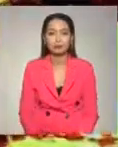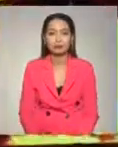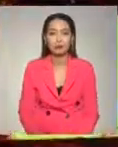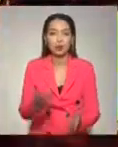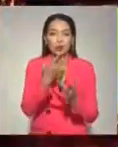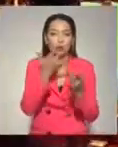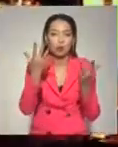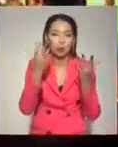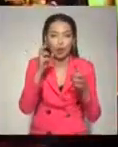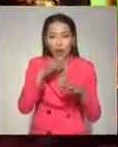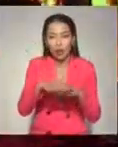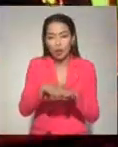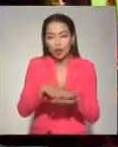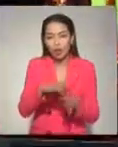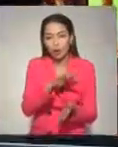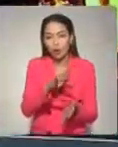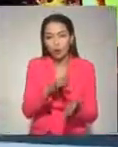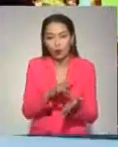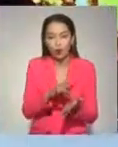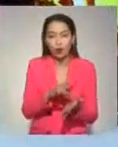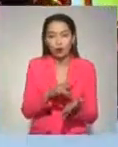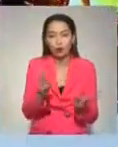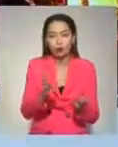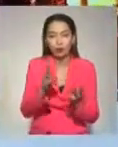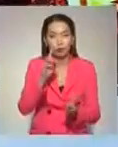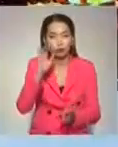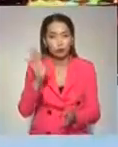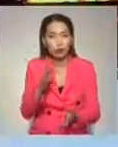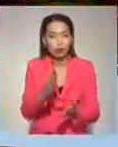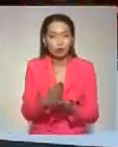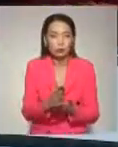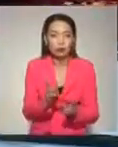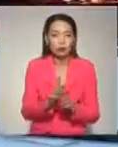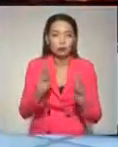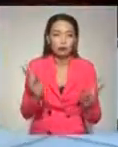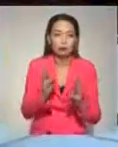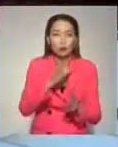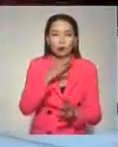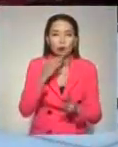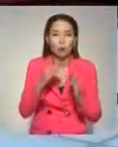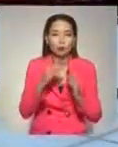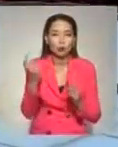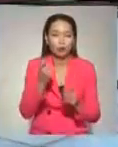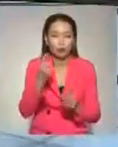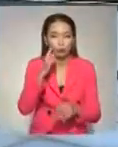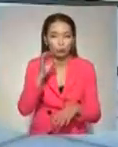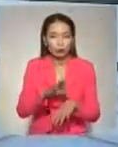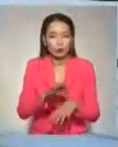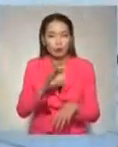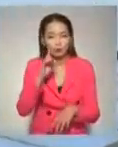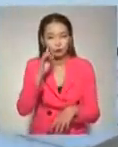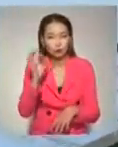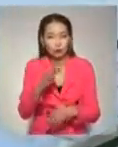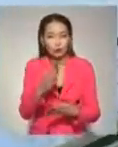Соңғы кездері ел аумағында өрт оқиғалары жиіледі. Қауіптісі сол қызыл жалын көбіне тұрғын үйлерде тұтанып жатыр. Мамандар